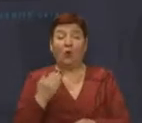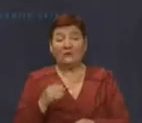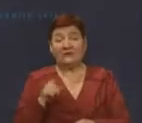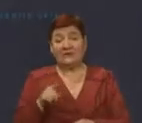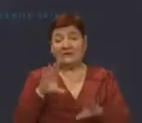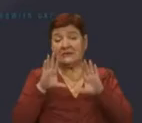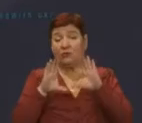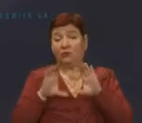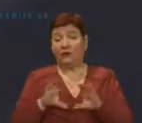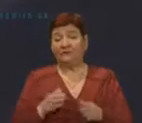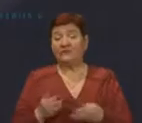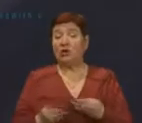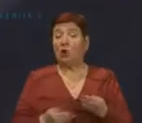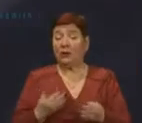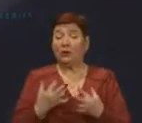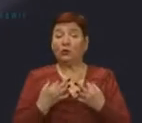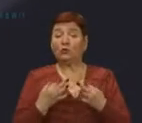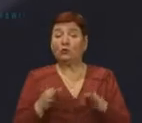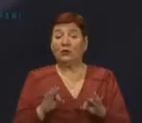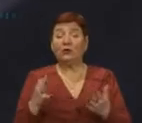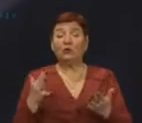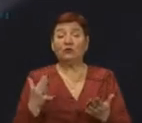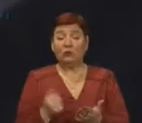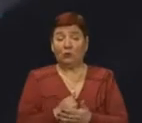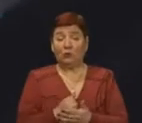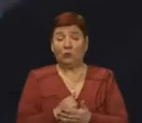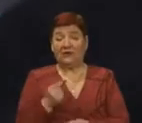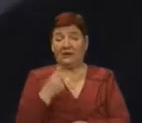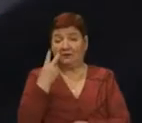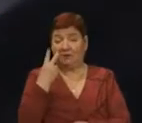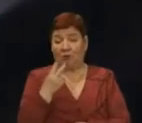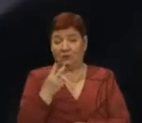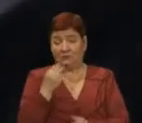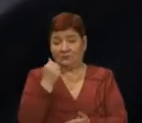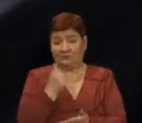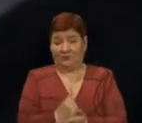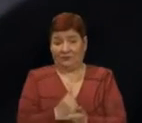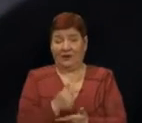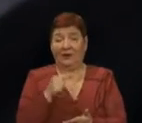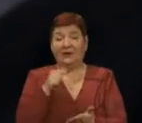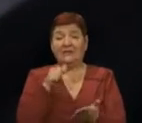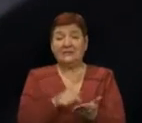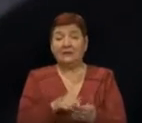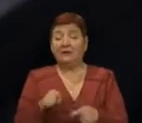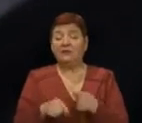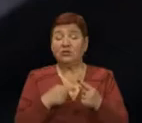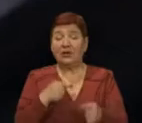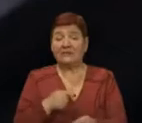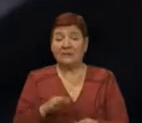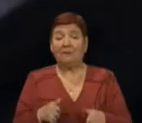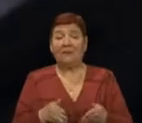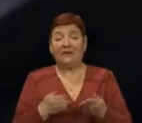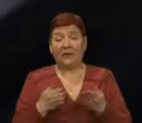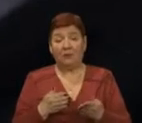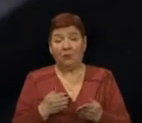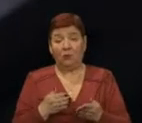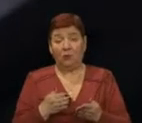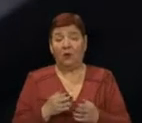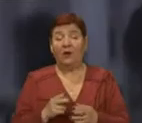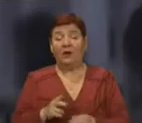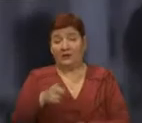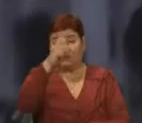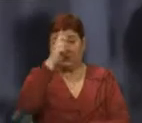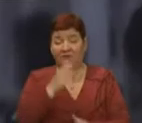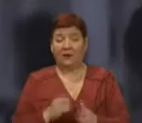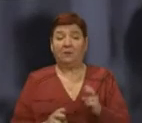Ось ці законодавчі кроки, вони дозволять досягнути цих двох стратегічних цілей через підтримку комунальних